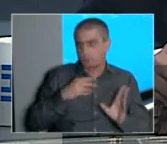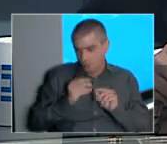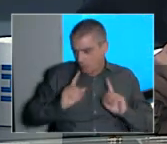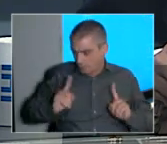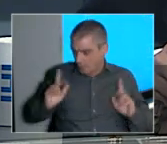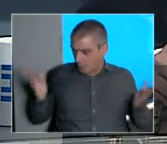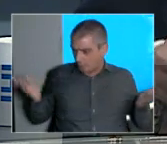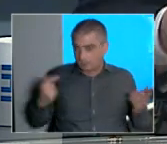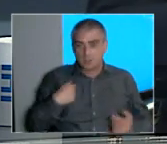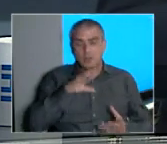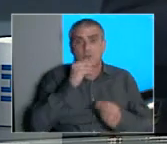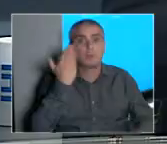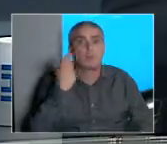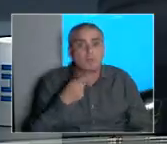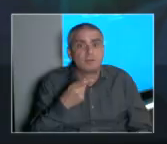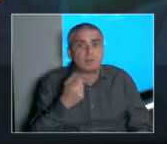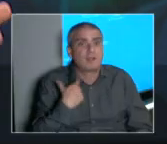איתו. כשאנחנו דיברנו איתו...